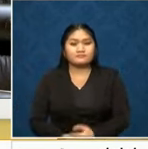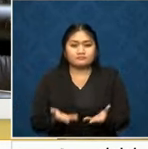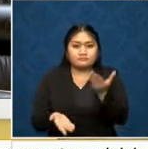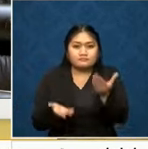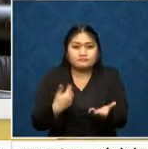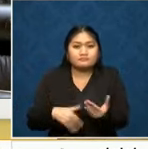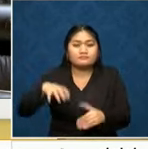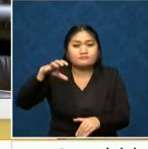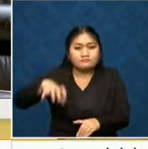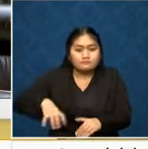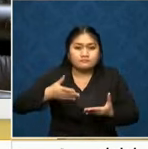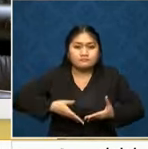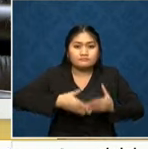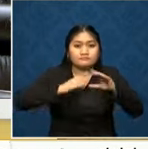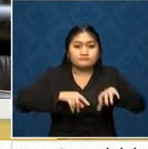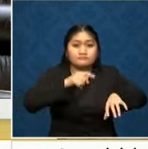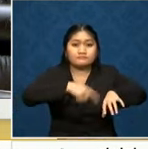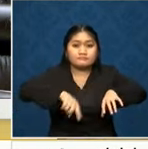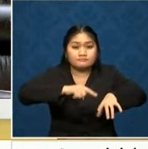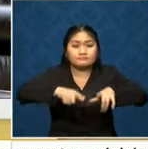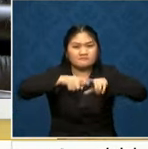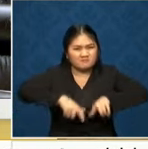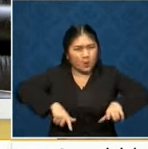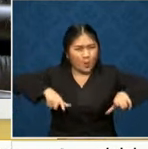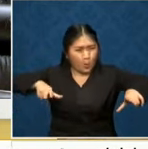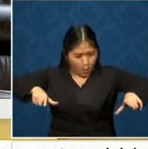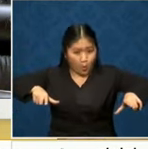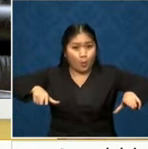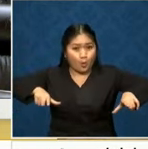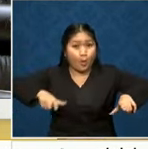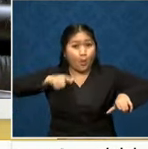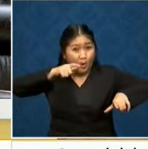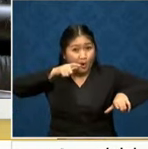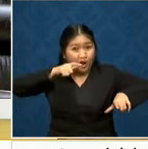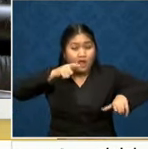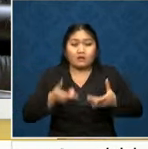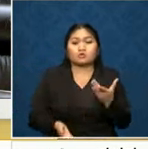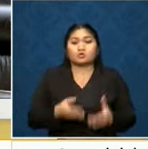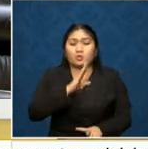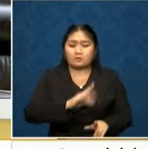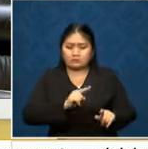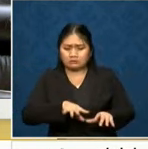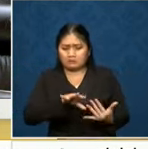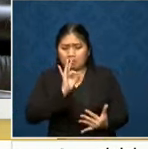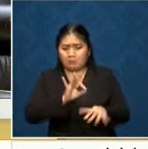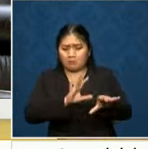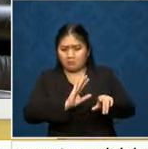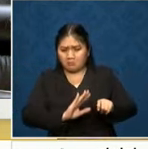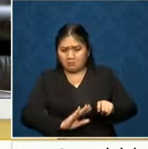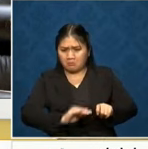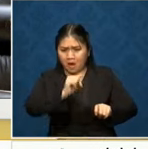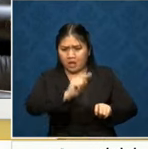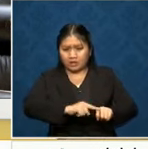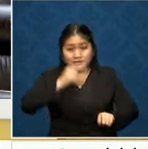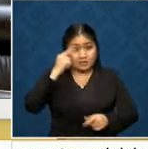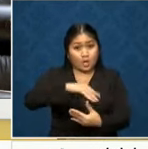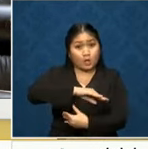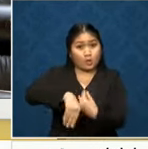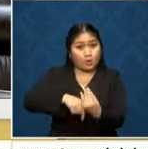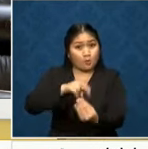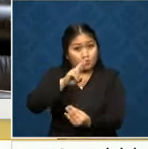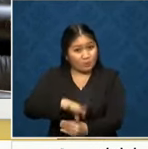ที่จะตั้งสถานประกอบการเหล่านี้นั้นต้องใช้พื้นที่จำนวนมากหากนำไปสร้างในบางเมืองก็สามารถสร้างระบบเศรษฐกิจใหม่ขึ้นได้ในพื้น